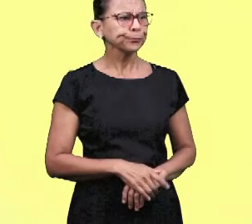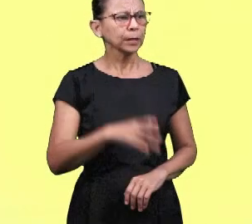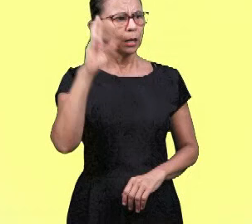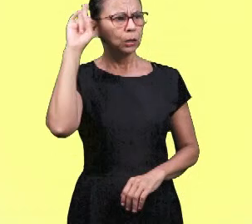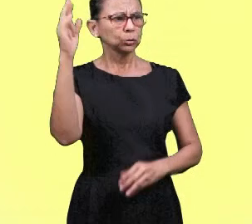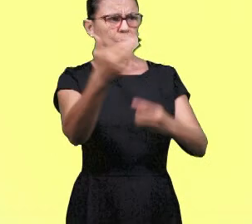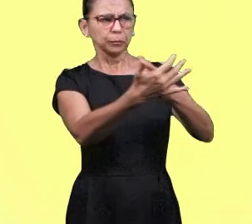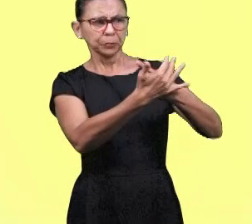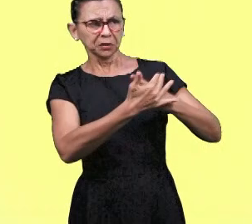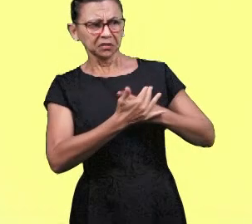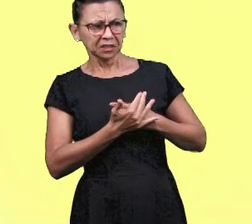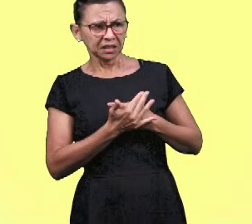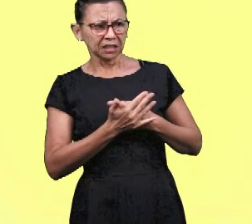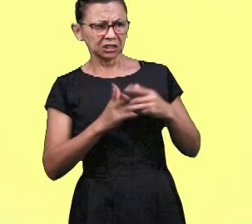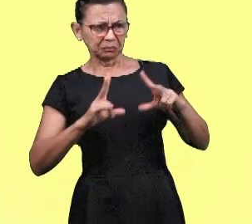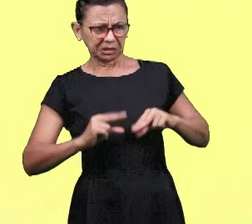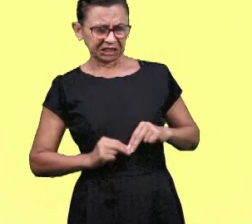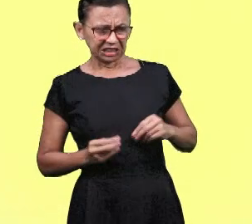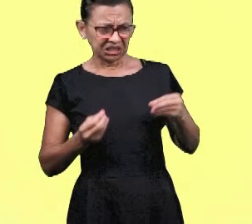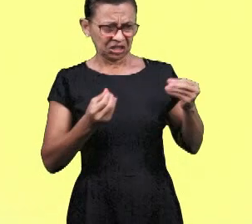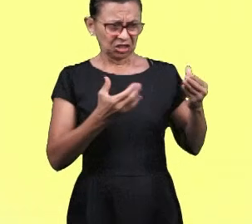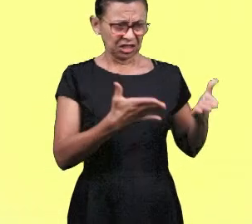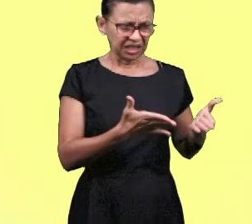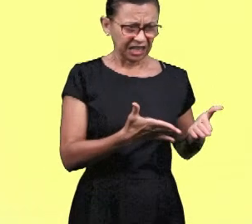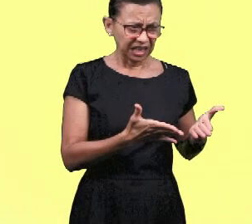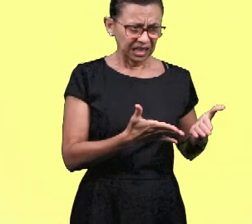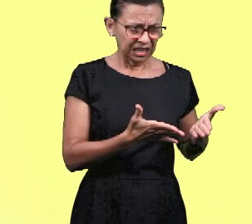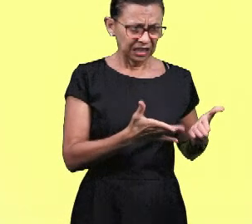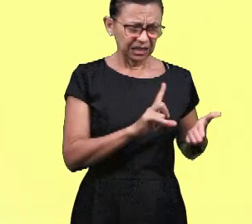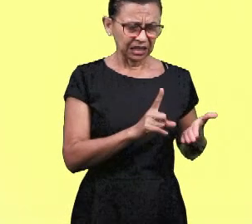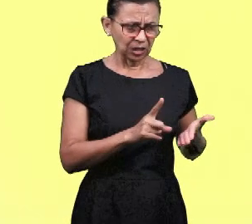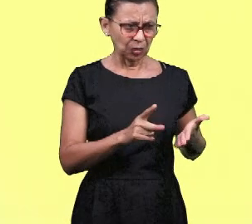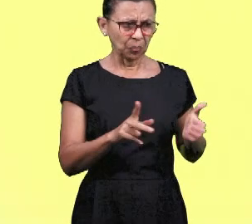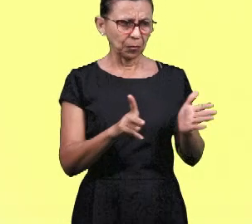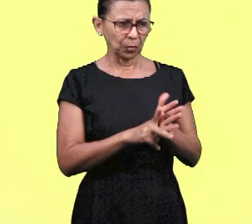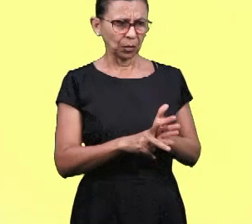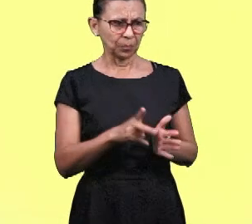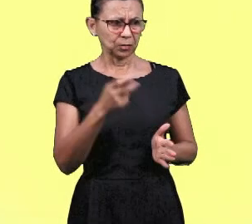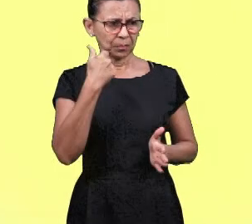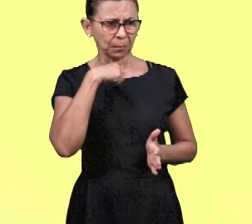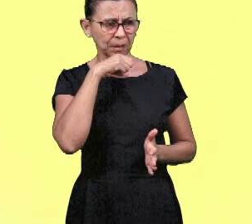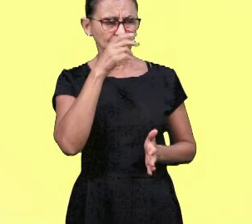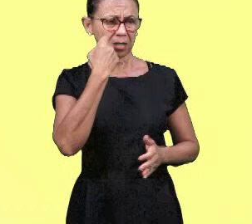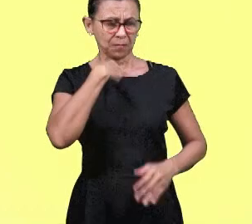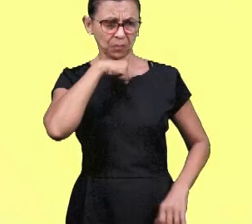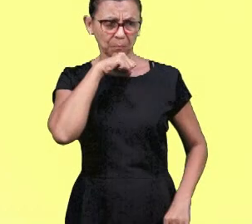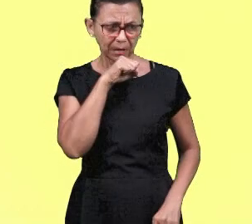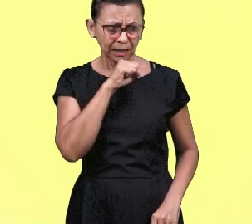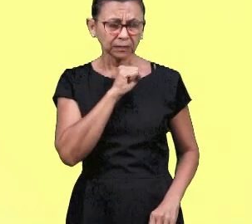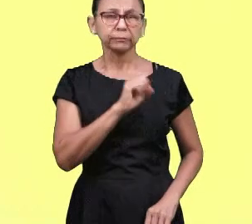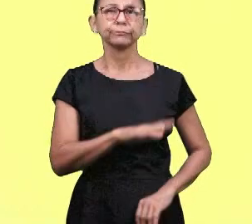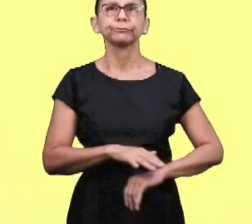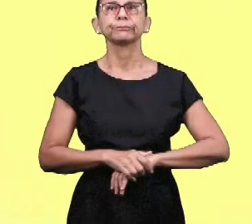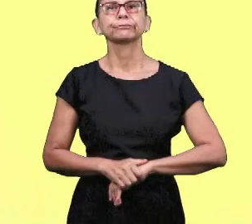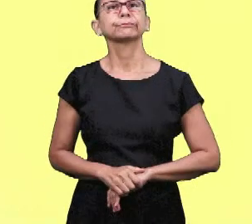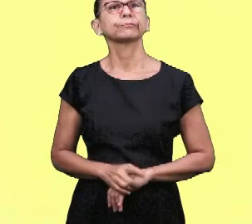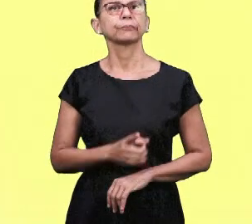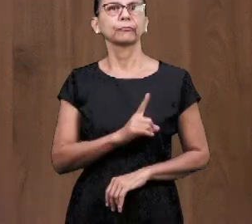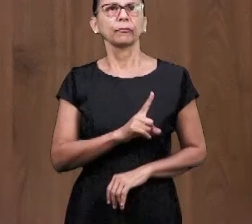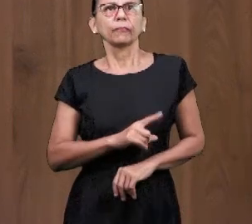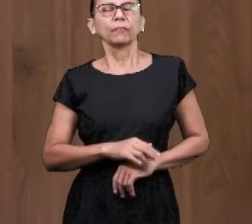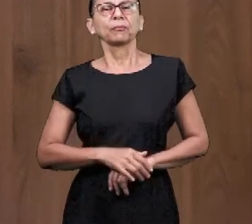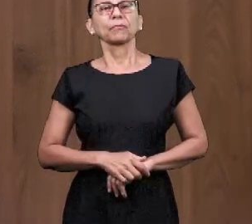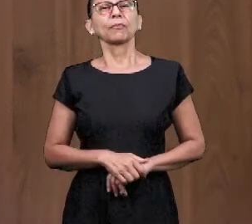l'héritage de mes parents. 1 Roi, chapitre 21, verset 3. La parole de Dieu nous